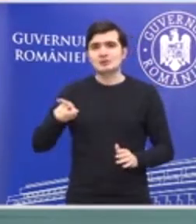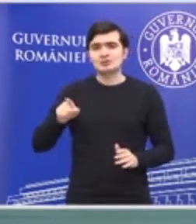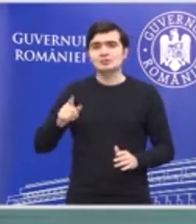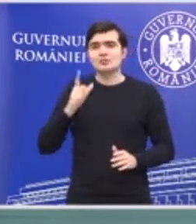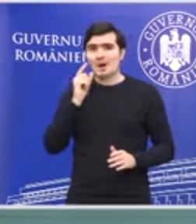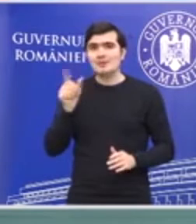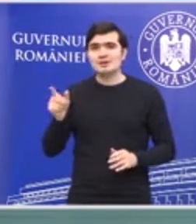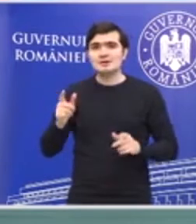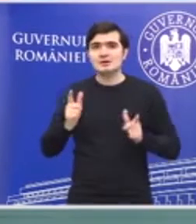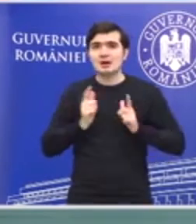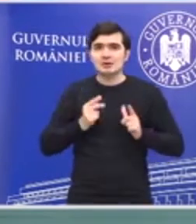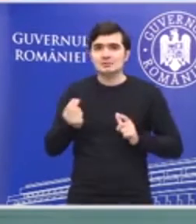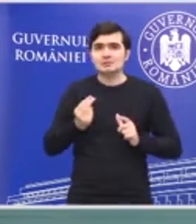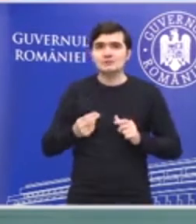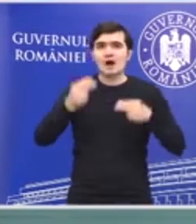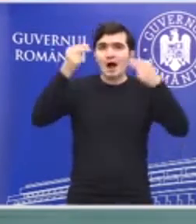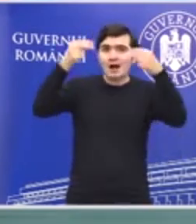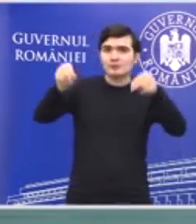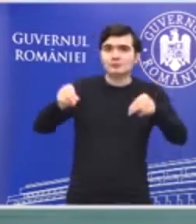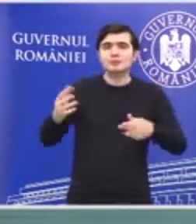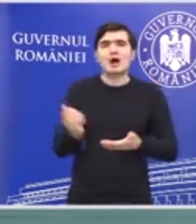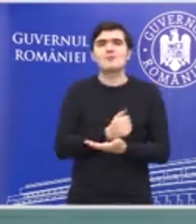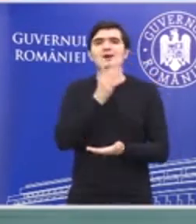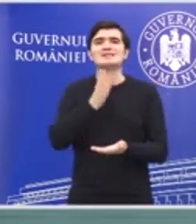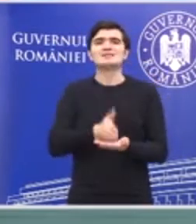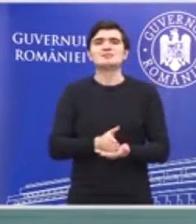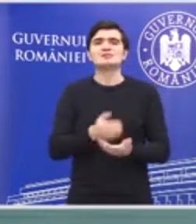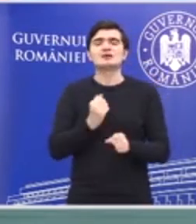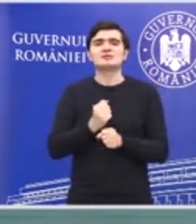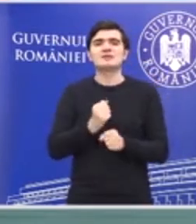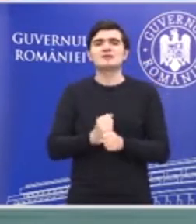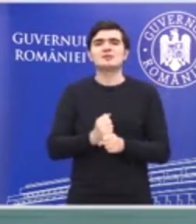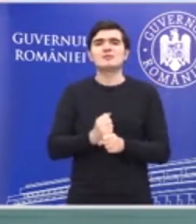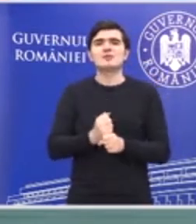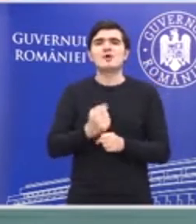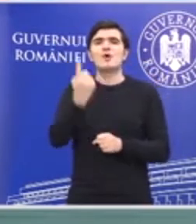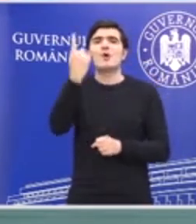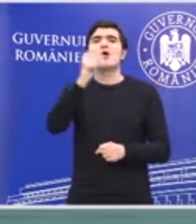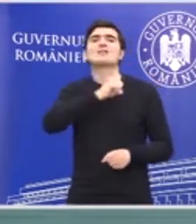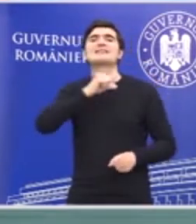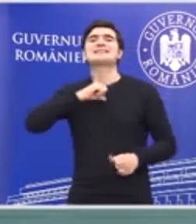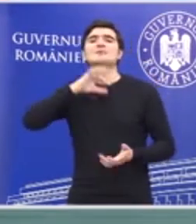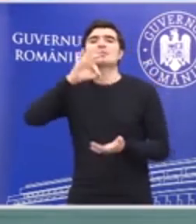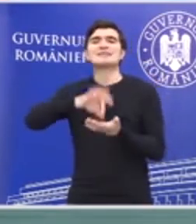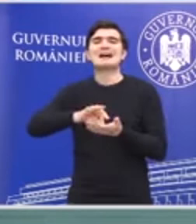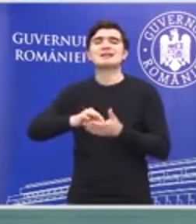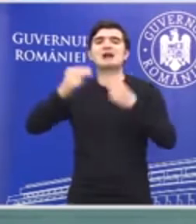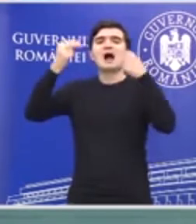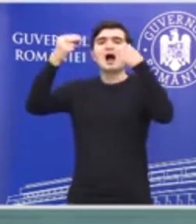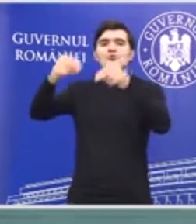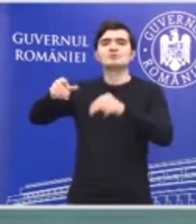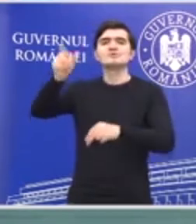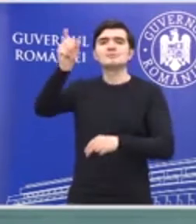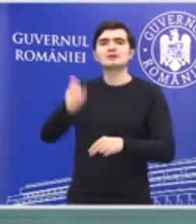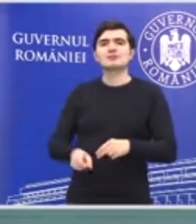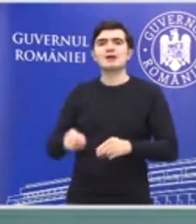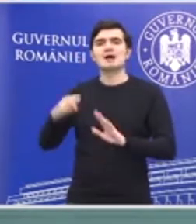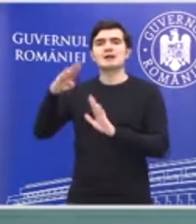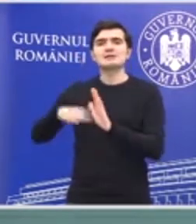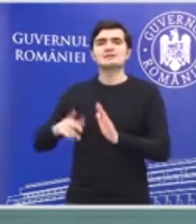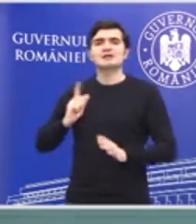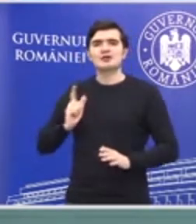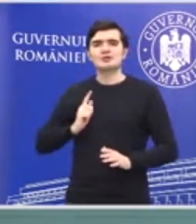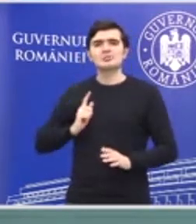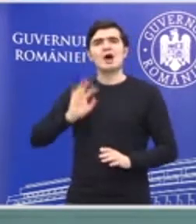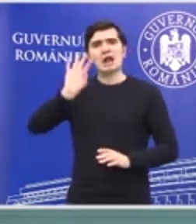notificări, am luat decizia de a notifica o singură dată o persoană din lista de așteptare, care va avea la dispoziție timp